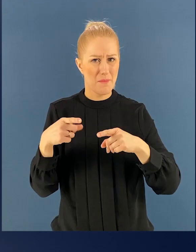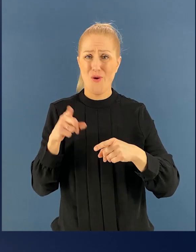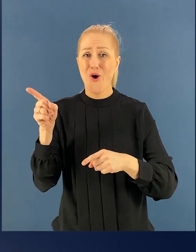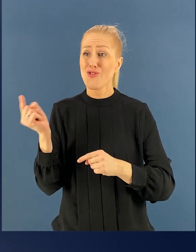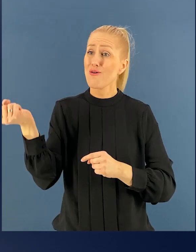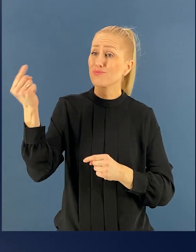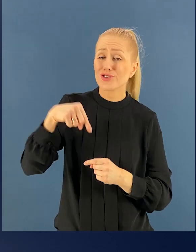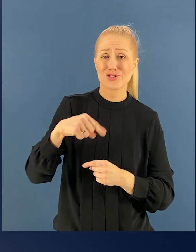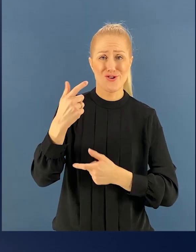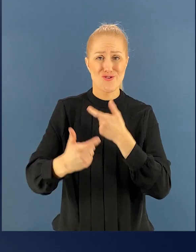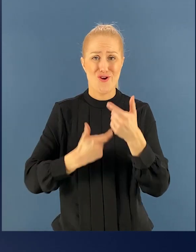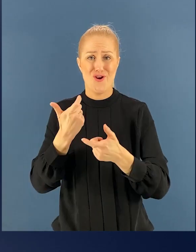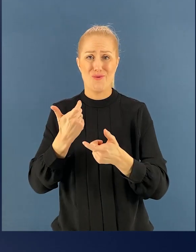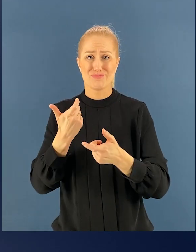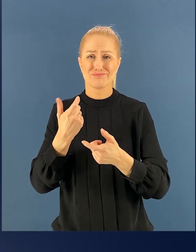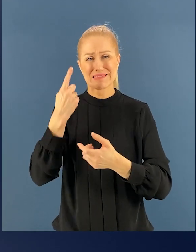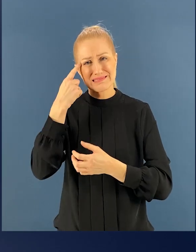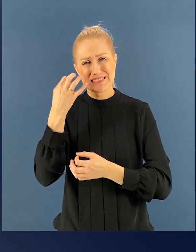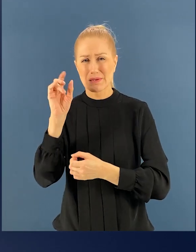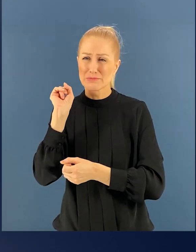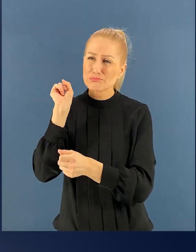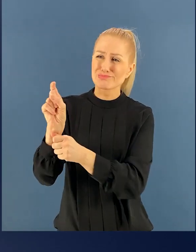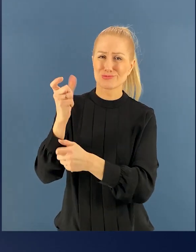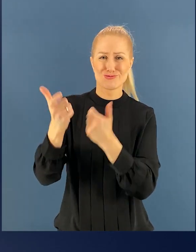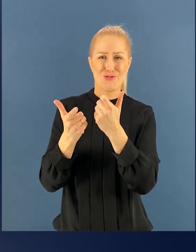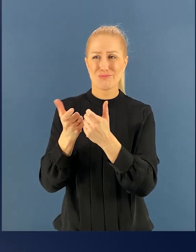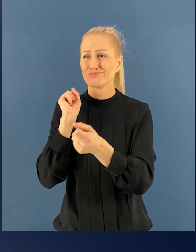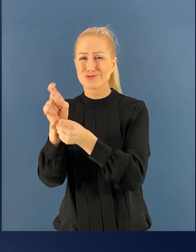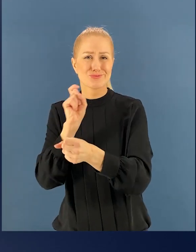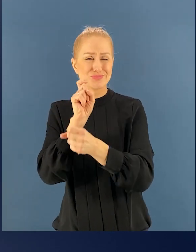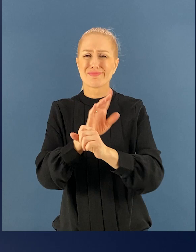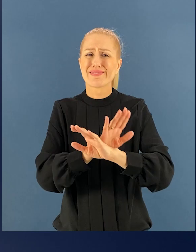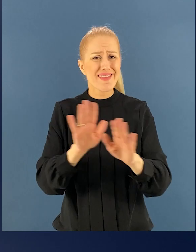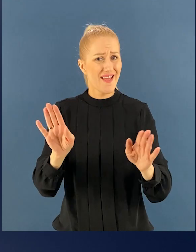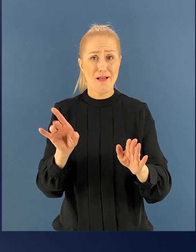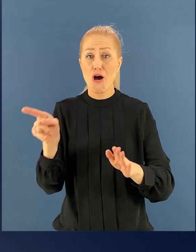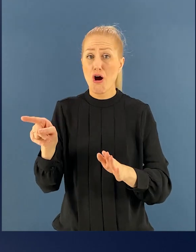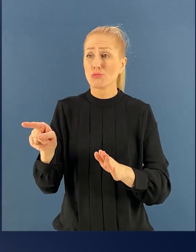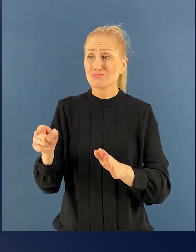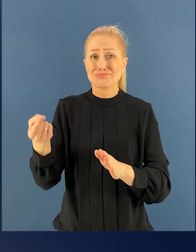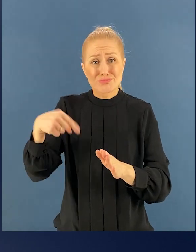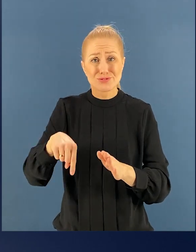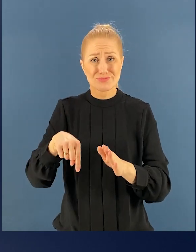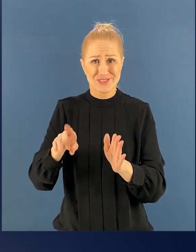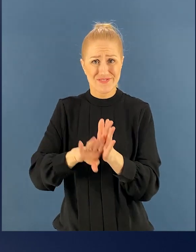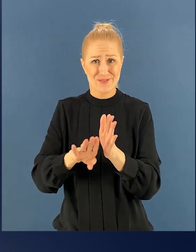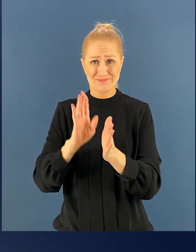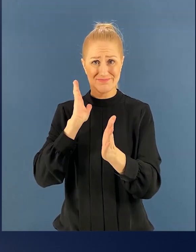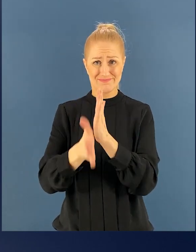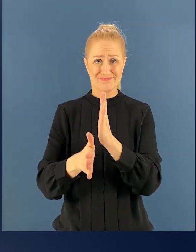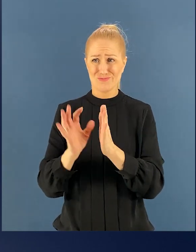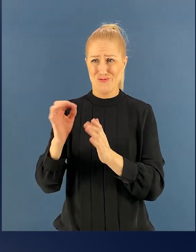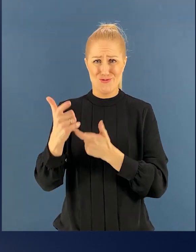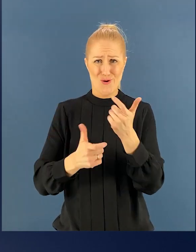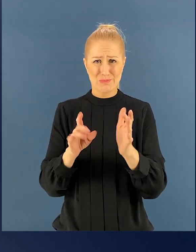z zamiarem przeciwstawienia się czemukolwiek. Oni po prostu szli wykonać swoje codzienne zadanie,